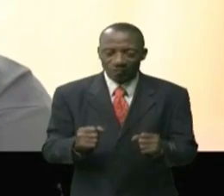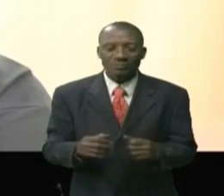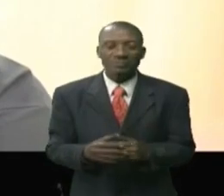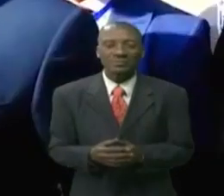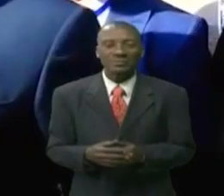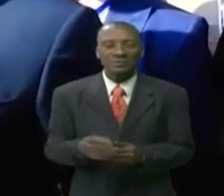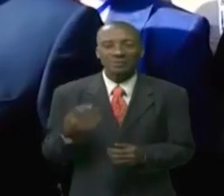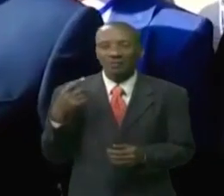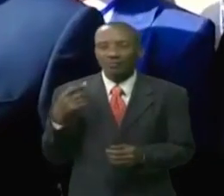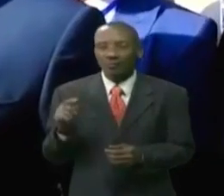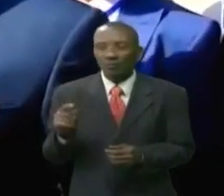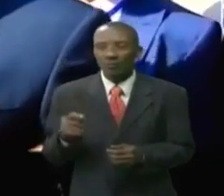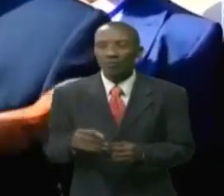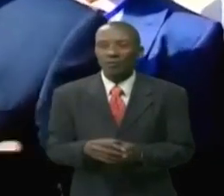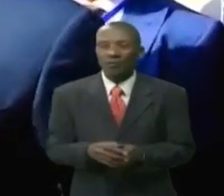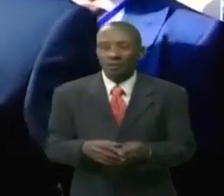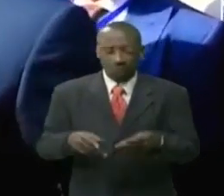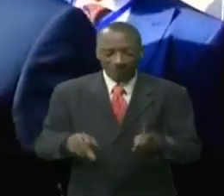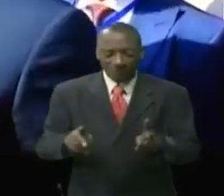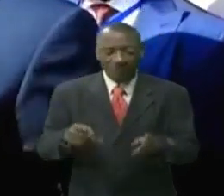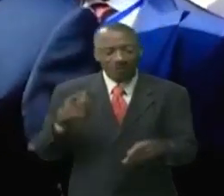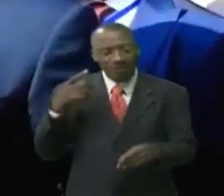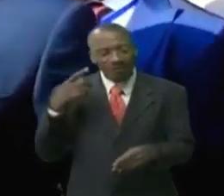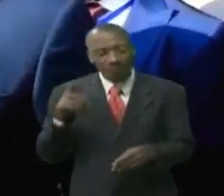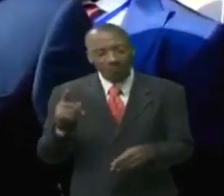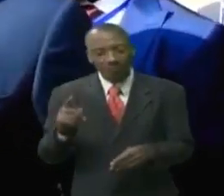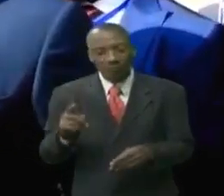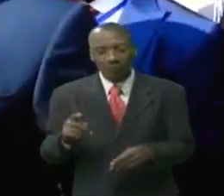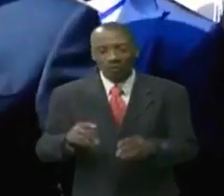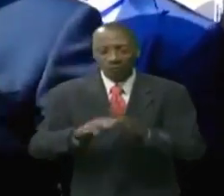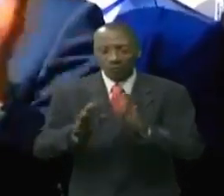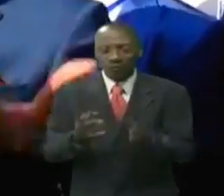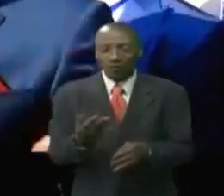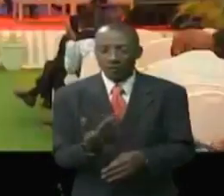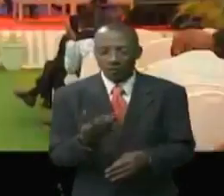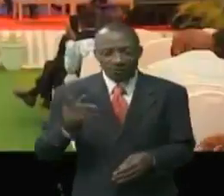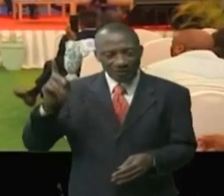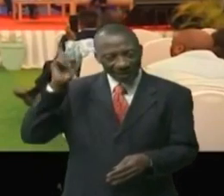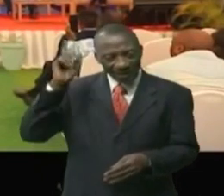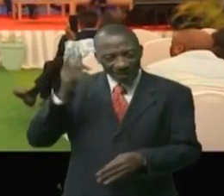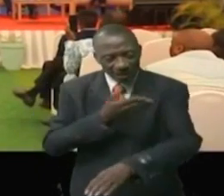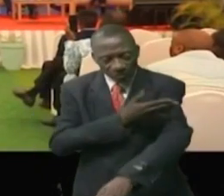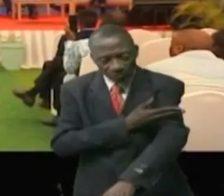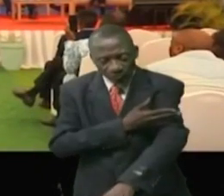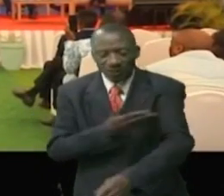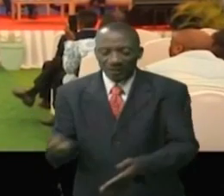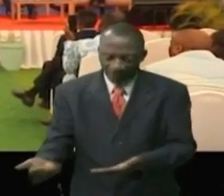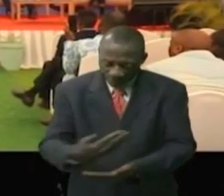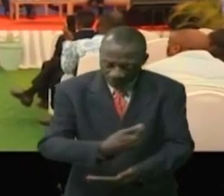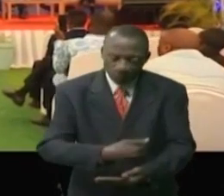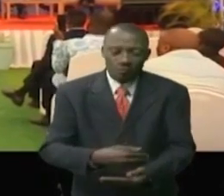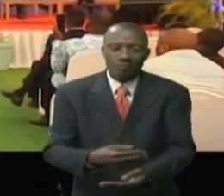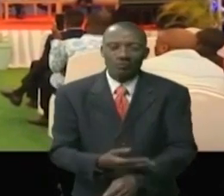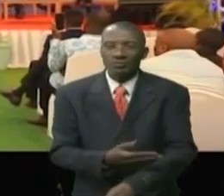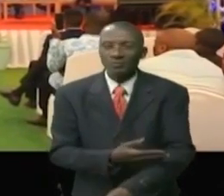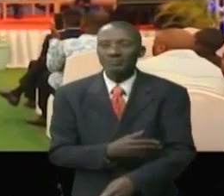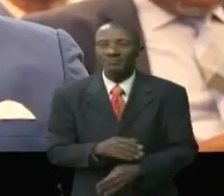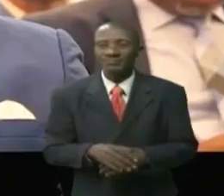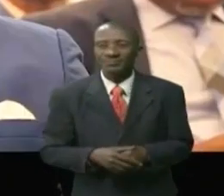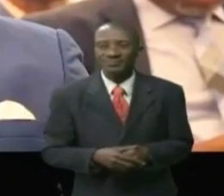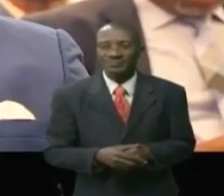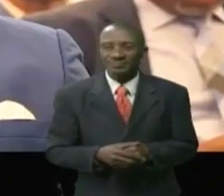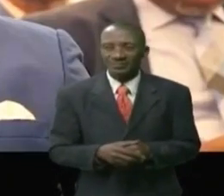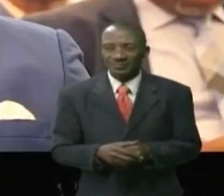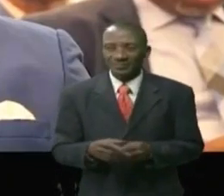permettre aux talents aux gens qui ont des ambitions d'émerger le directeur technique de l'INPP Paul